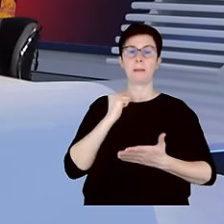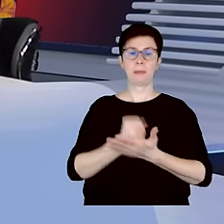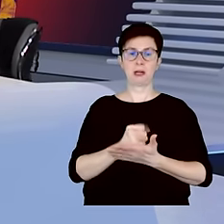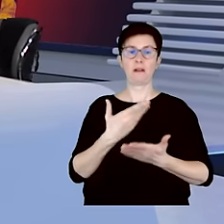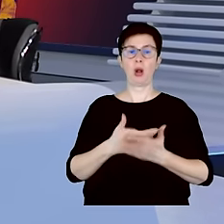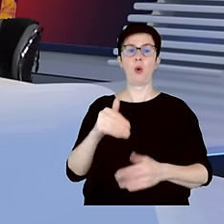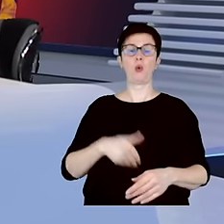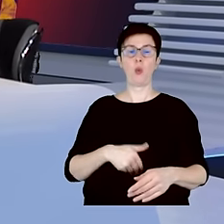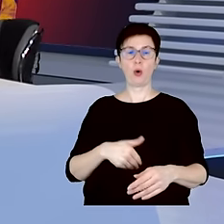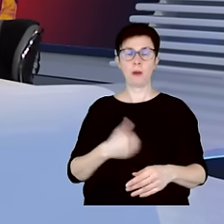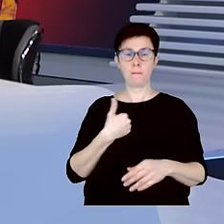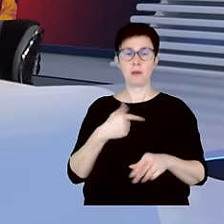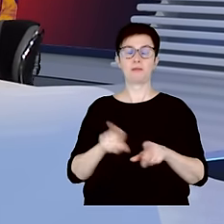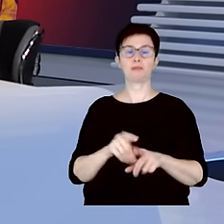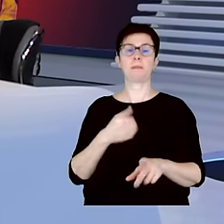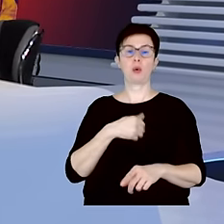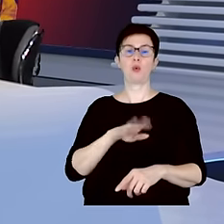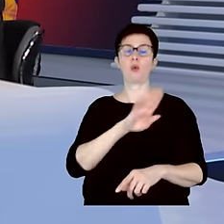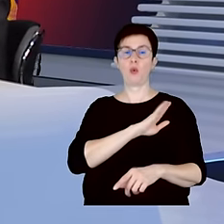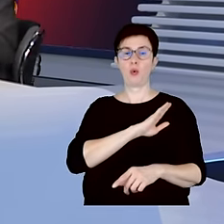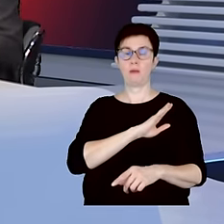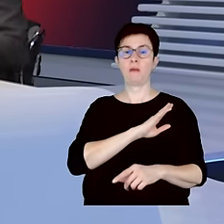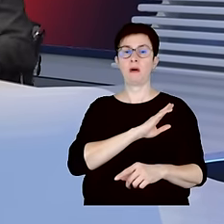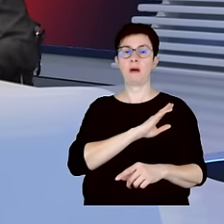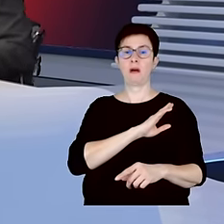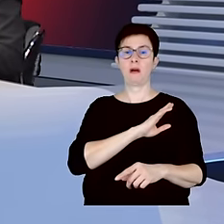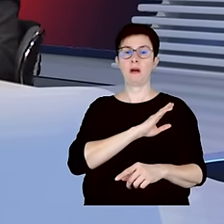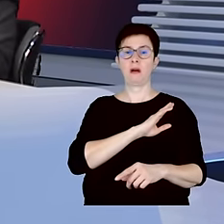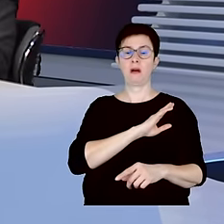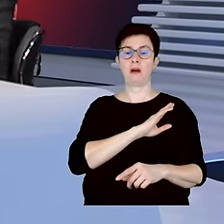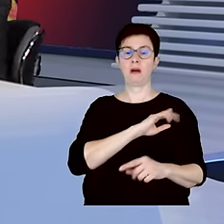umarł. I od tamtej pory wszyscy głodujący